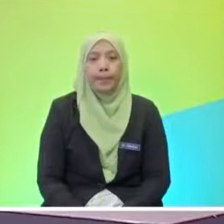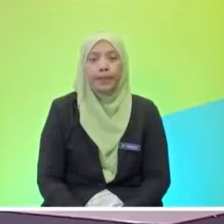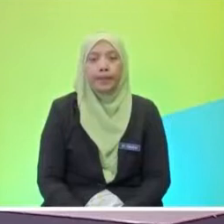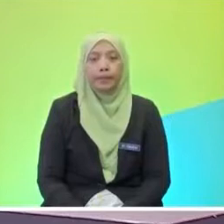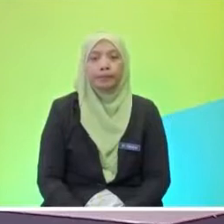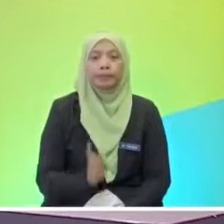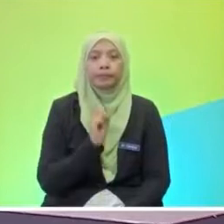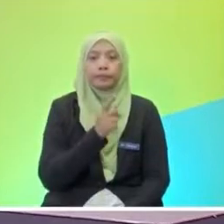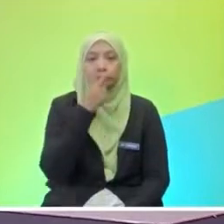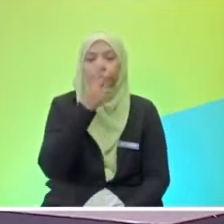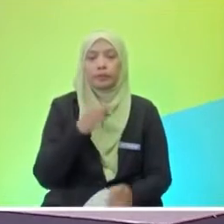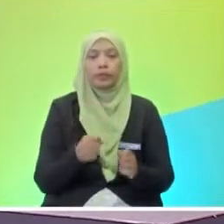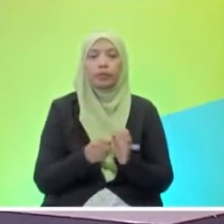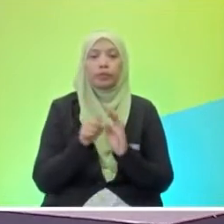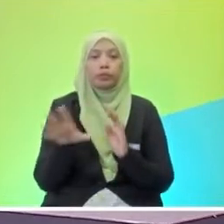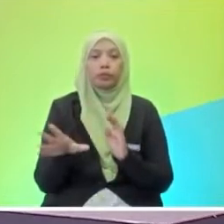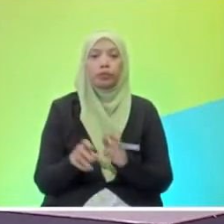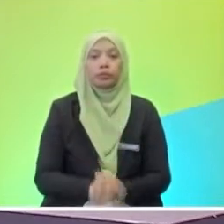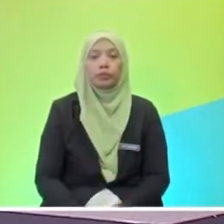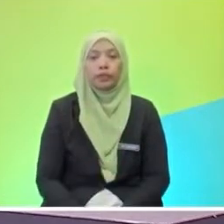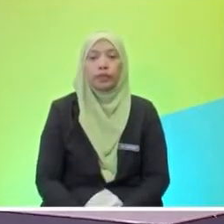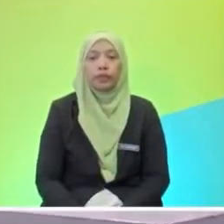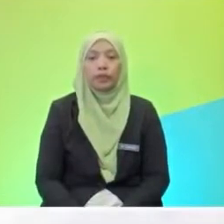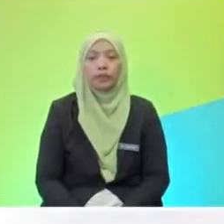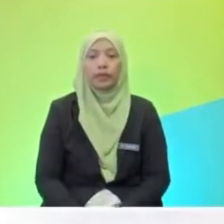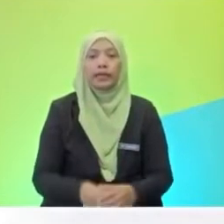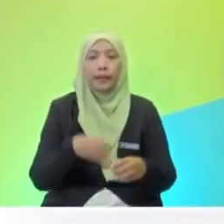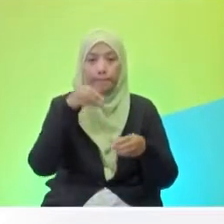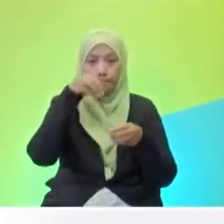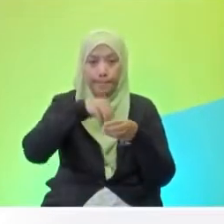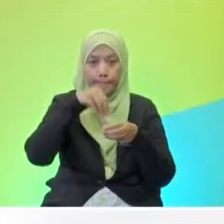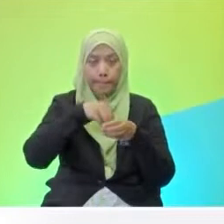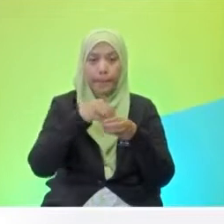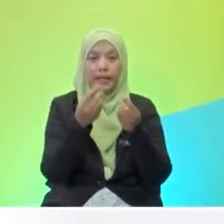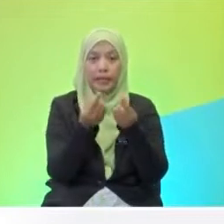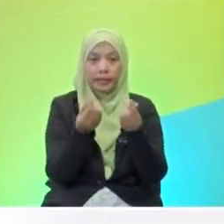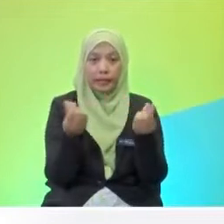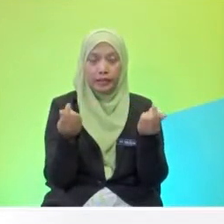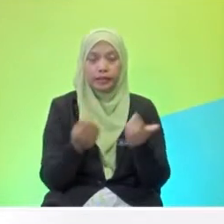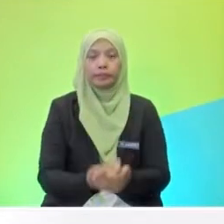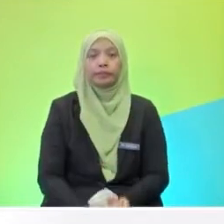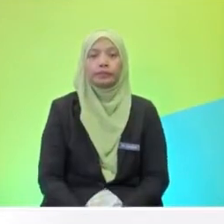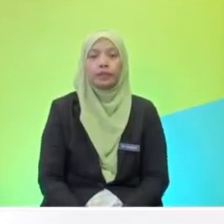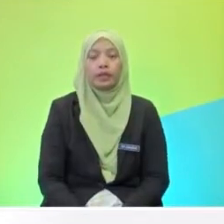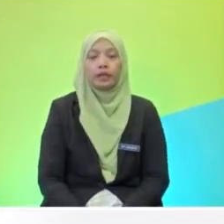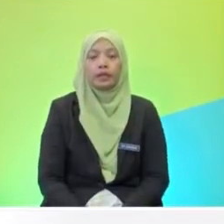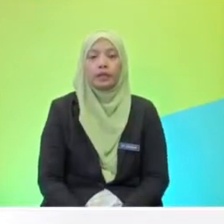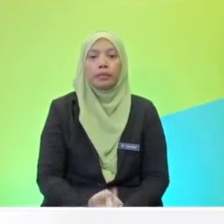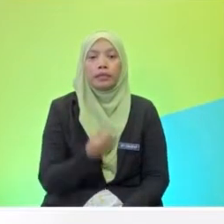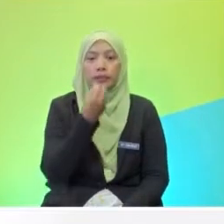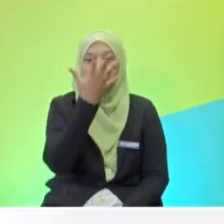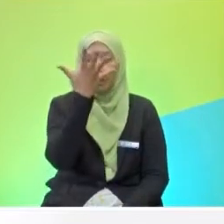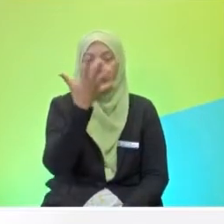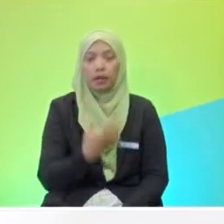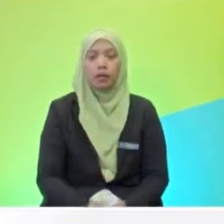pelupusan proses pelupusan ini melibatkan kaidah menanam Oke meminimalkan pencemaran yang terakhir terhadap manusia